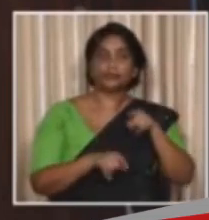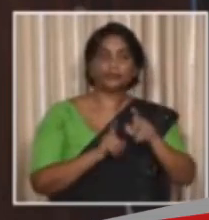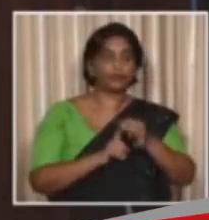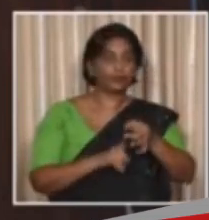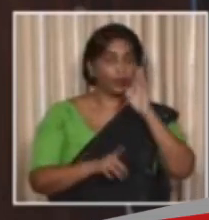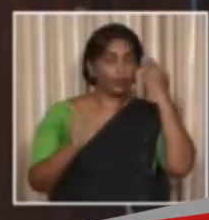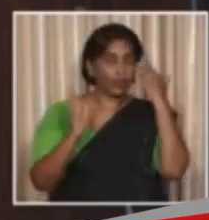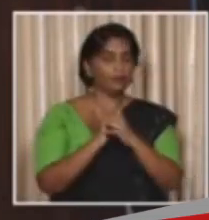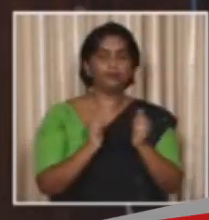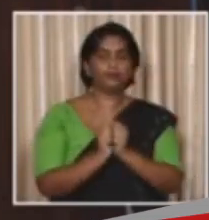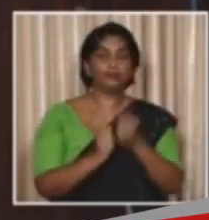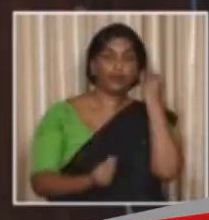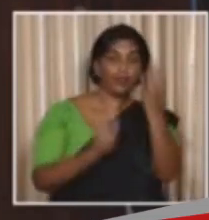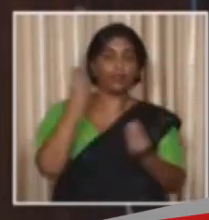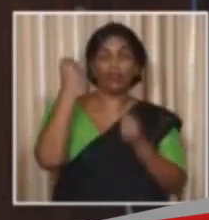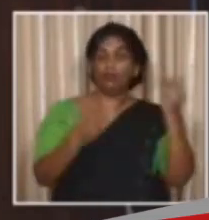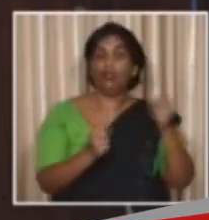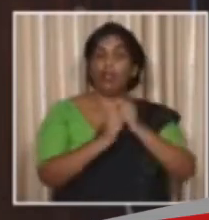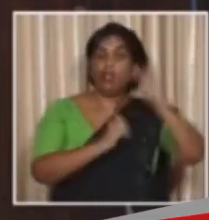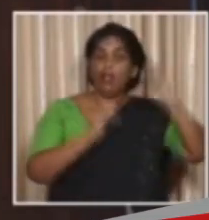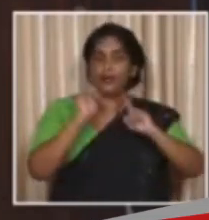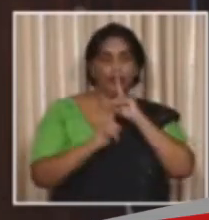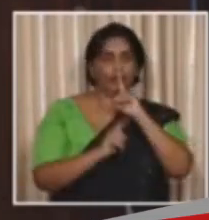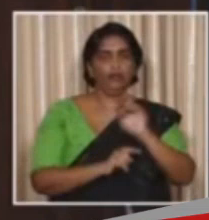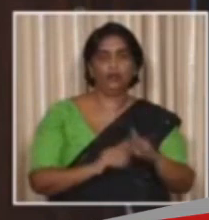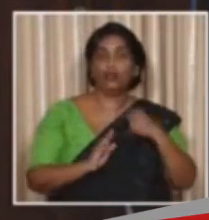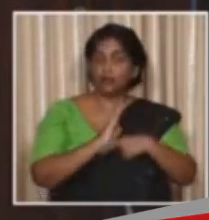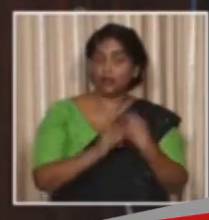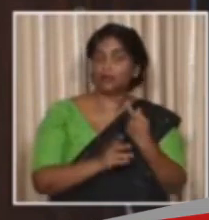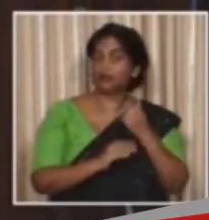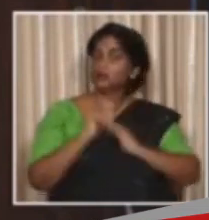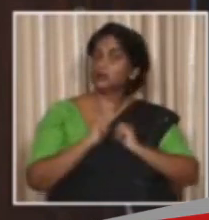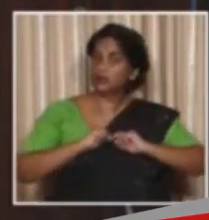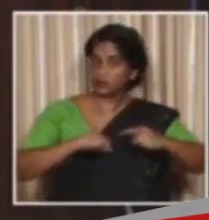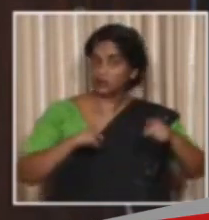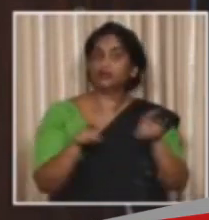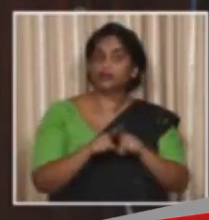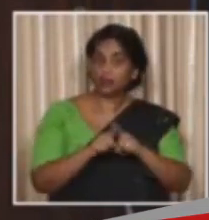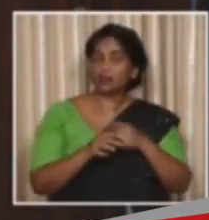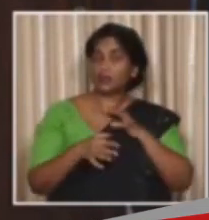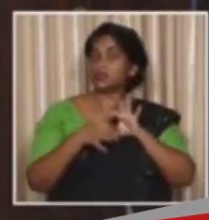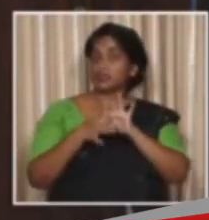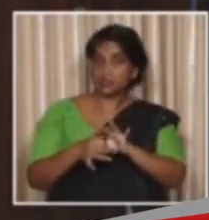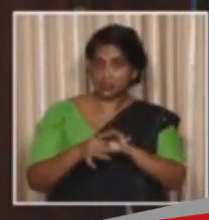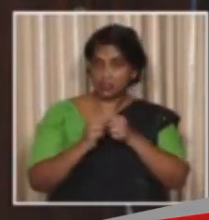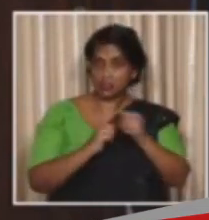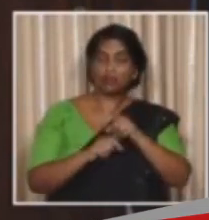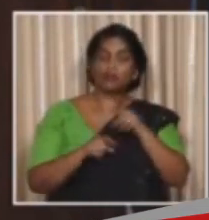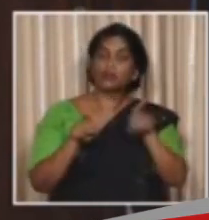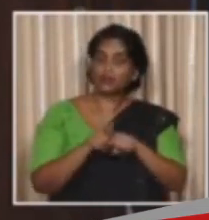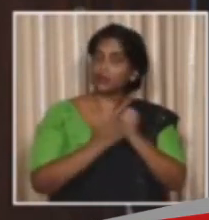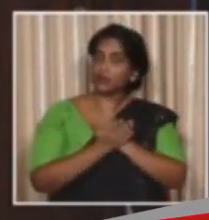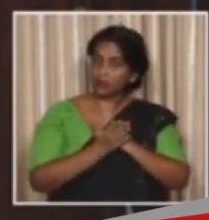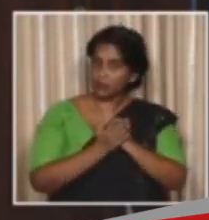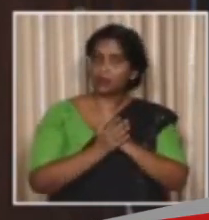මණ්ඩලය ඒ නිසා මේ සභාපතිකමක් කරනවා කියන්නේ අරක දෙන්න මේක අඩු කරන්න කියන එක නෙමේ රටක ආර්ථික ක්‍රියාවලිය එක්ක මේක සම්බන්ධ වෙලා